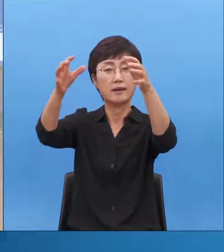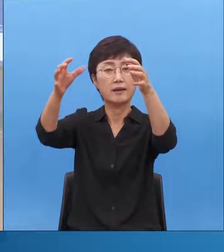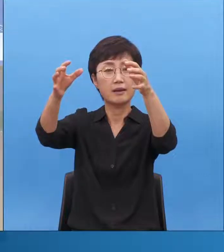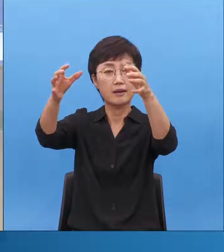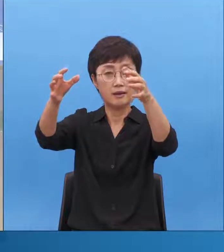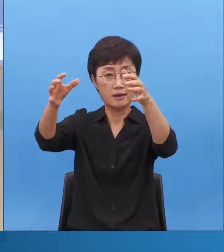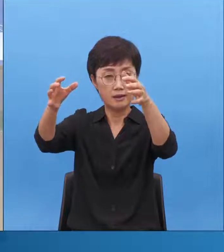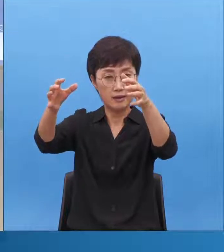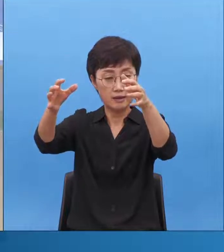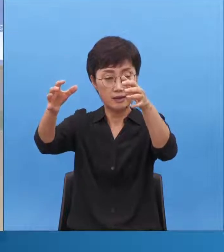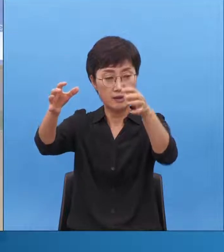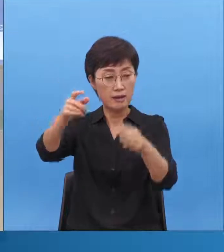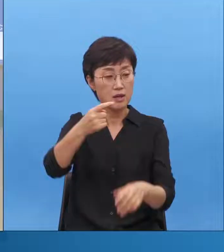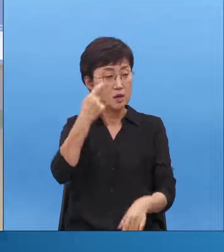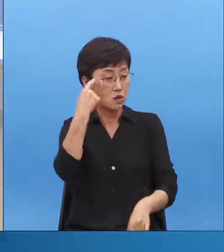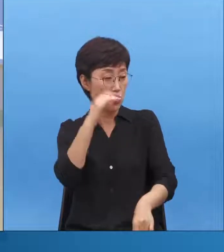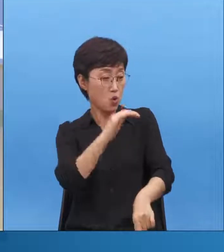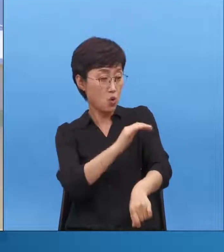세계는 저